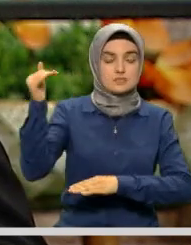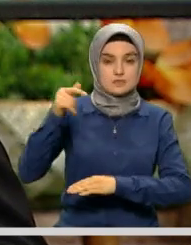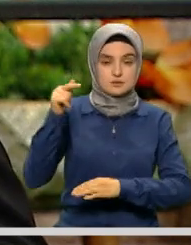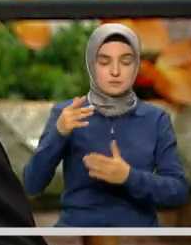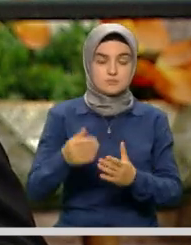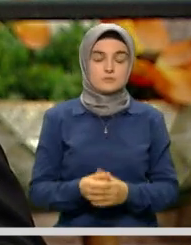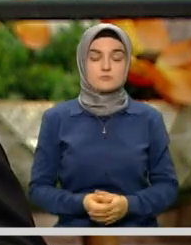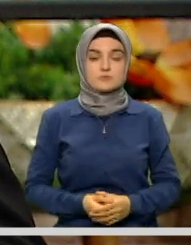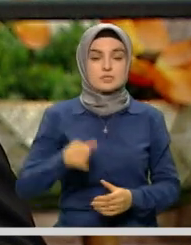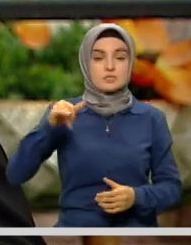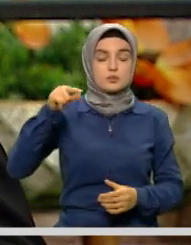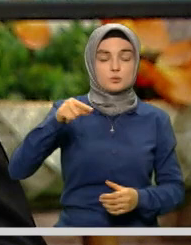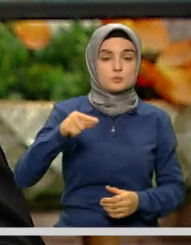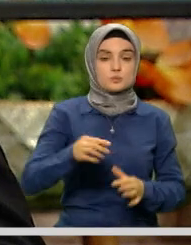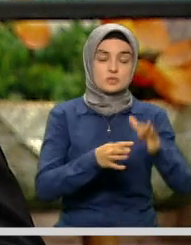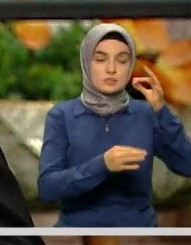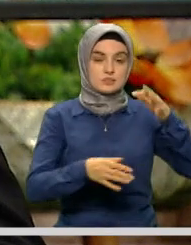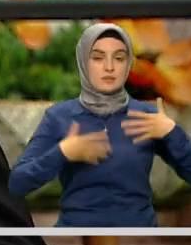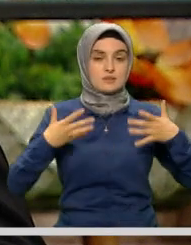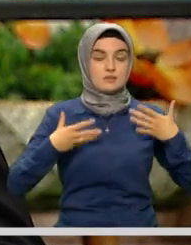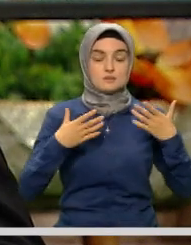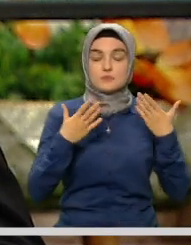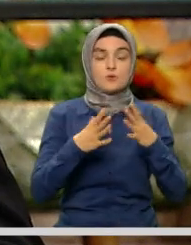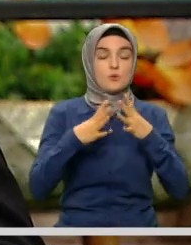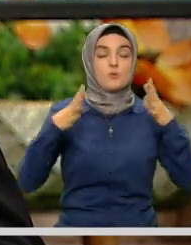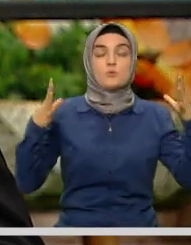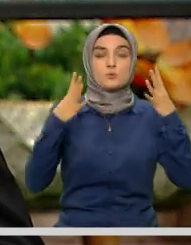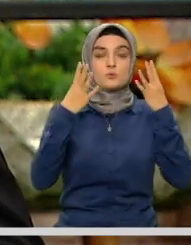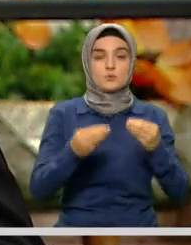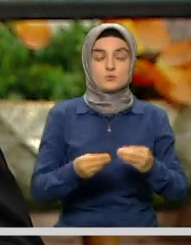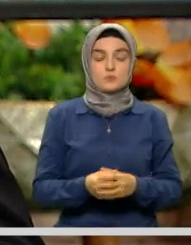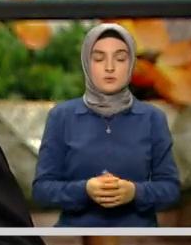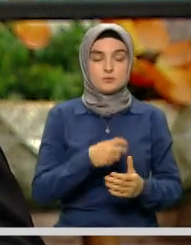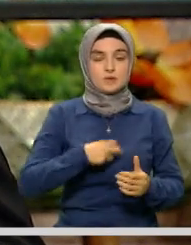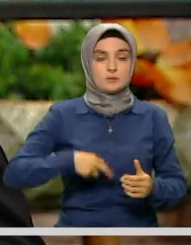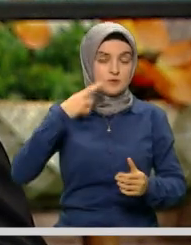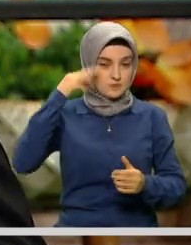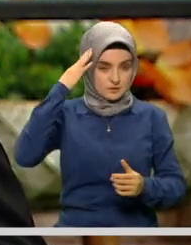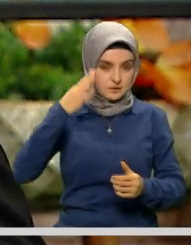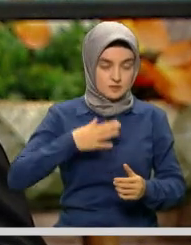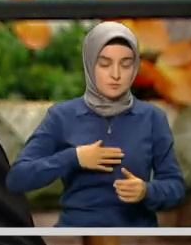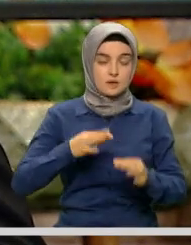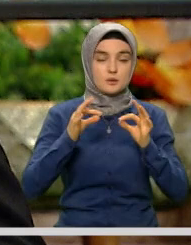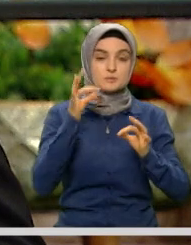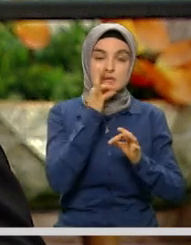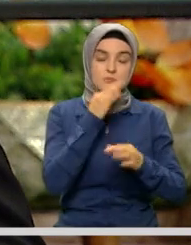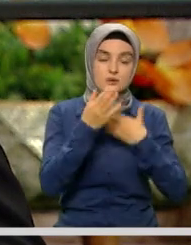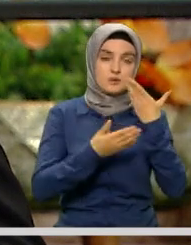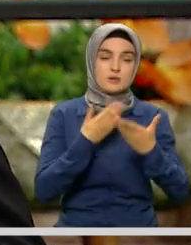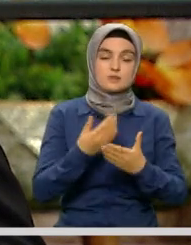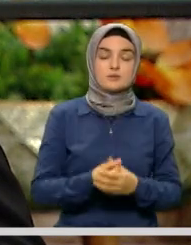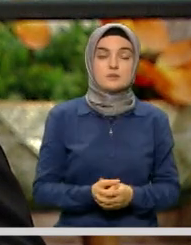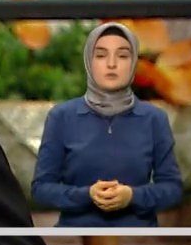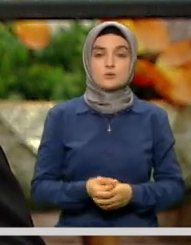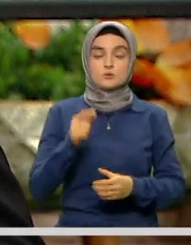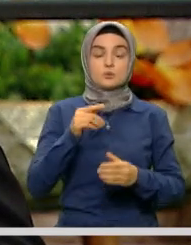diyor sevinci ne kadar büyükse, şimdi Efendimiz hep benzetmelerle anlatıyor Aleyhisselatü Vesselam, ne kadar büyükse Allah'ın